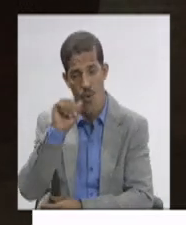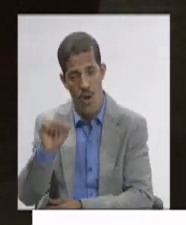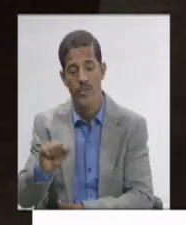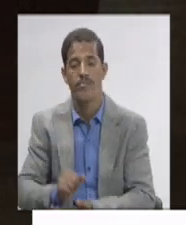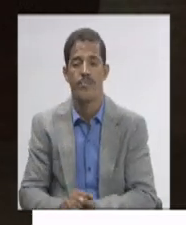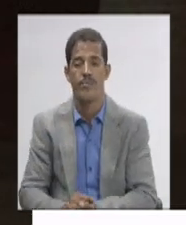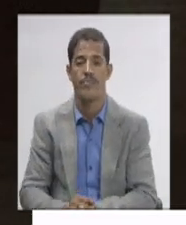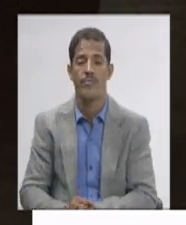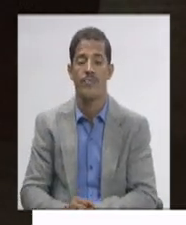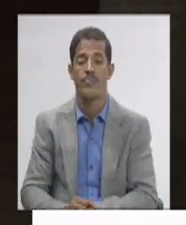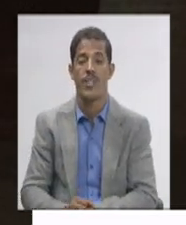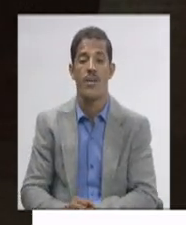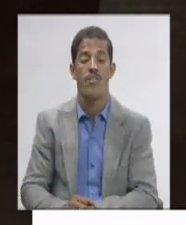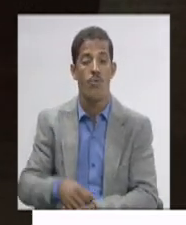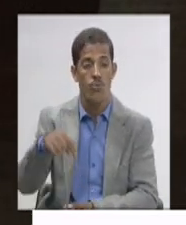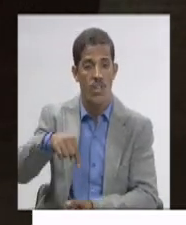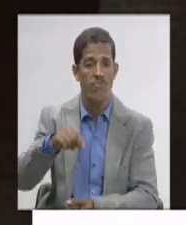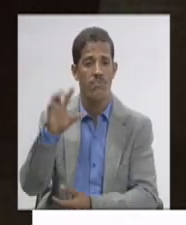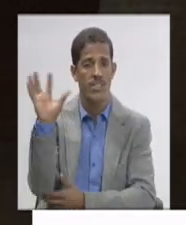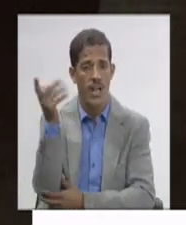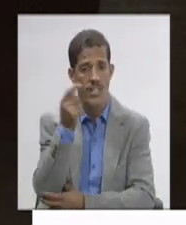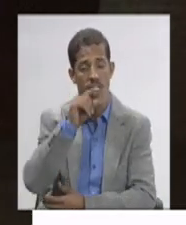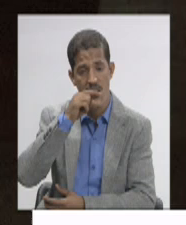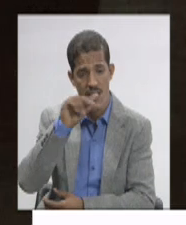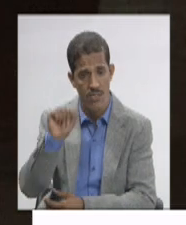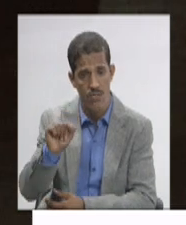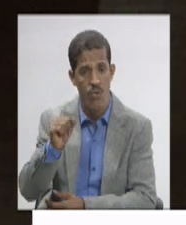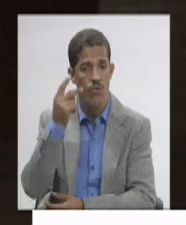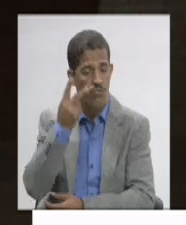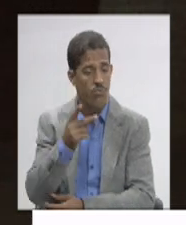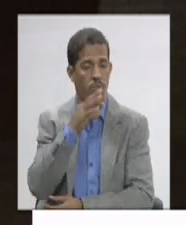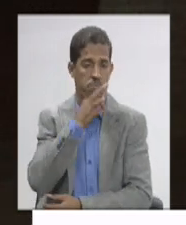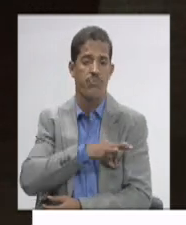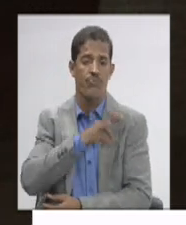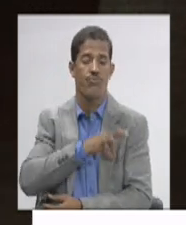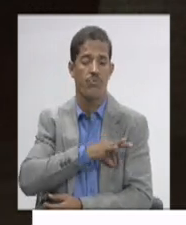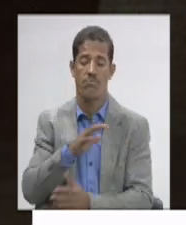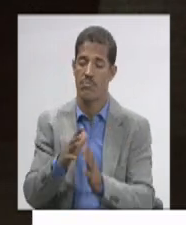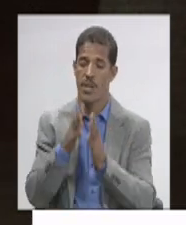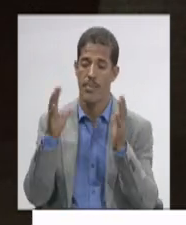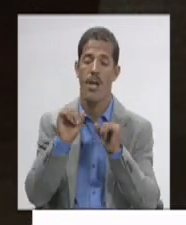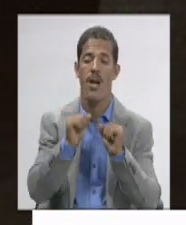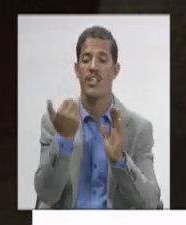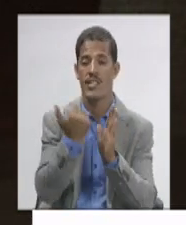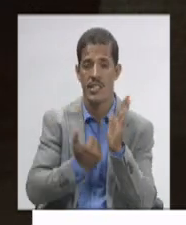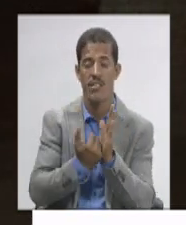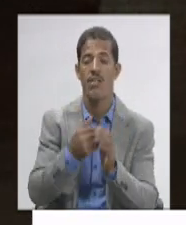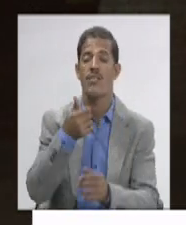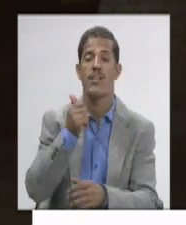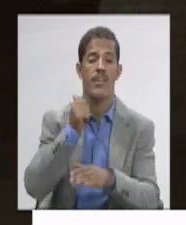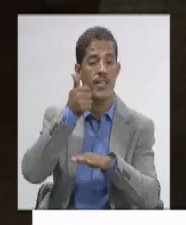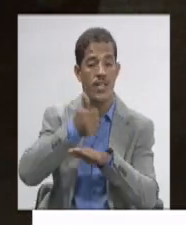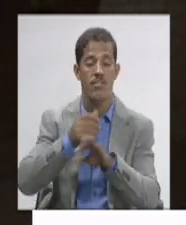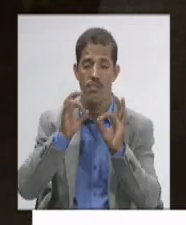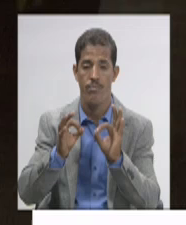الواحات حيث تعتبر زراعه النخيل والزراعه تحت النخيل المصدر الاساسي المصدر الاساسي